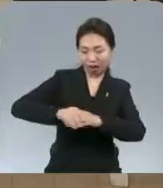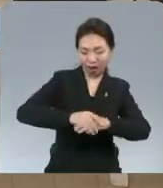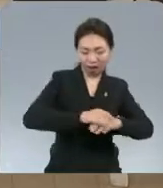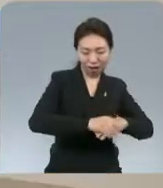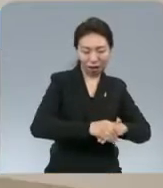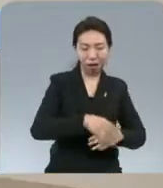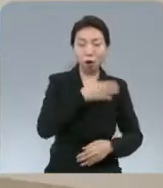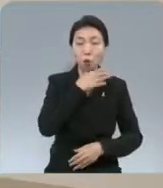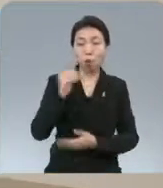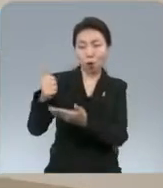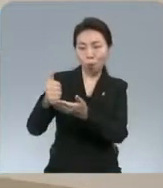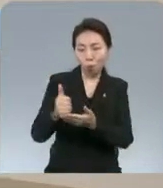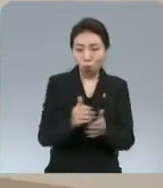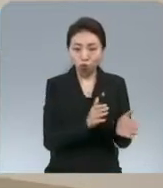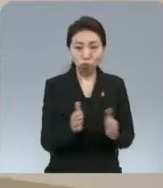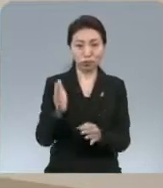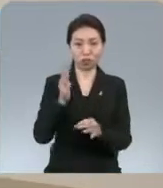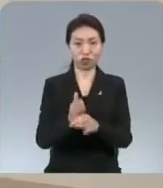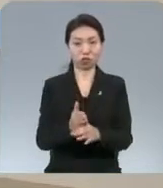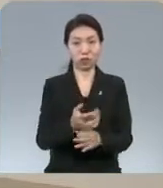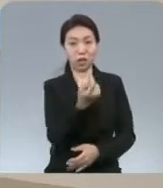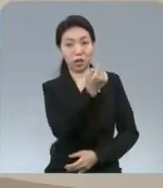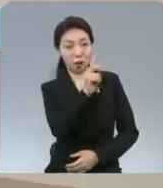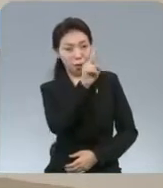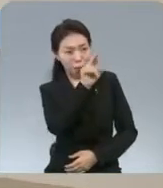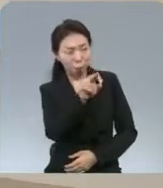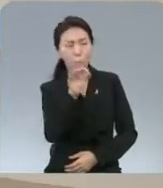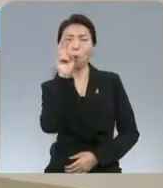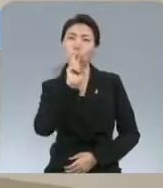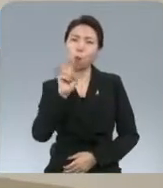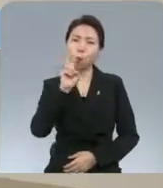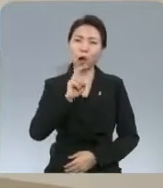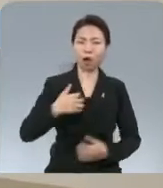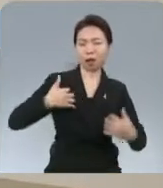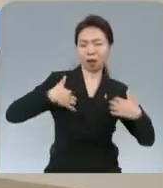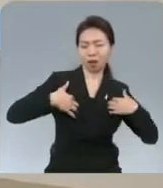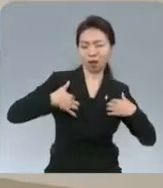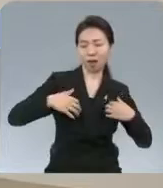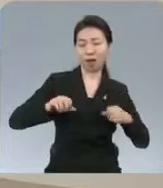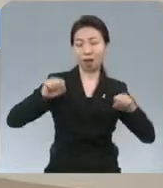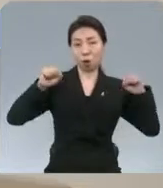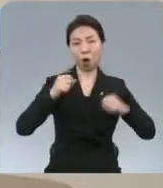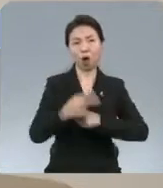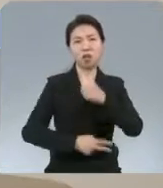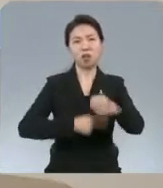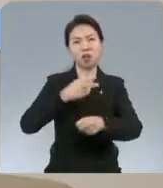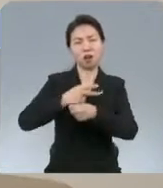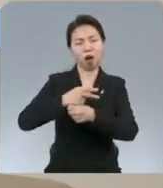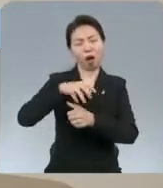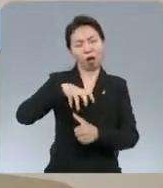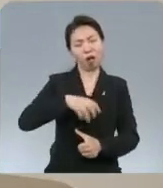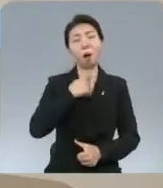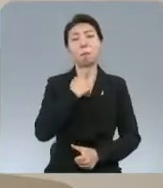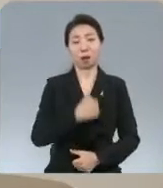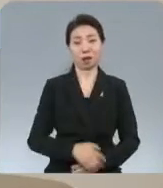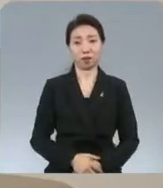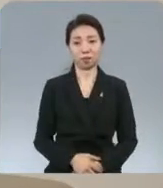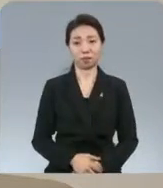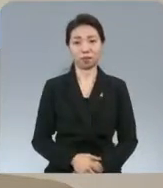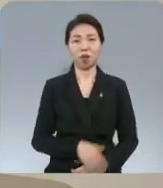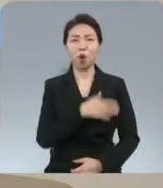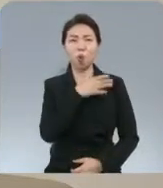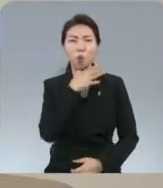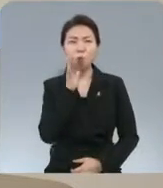cấp vùng trung đông xuống cấp 2 tương đương với các bệnh như Sởi và thủy đậu trong giai đoạn chuẩn bị kéo dài một tháng bệnh nhân của viết 19